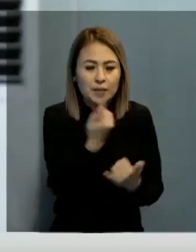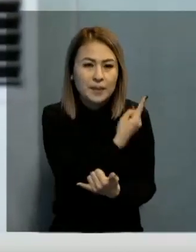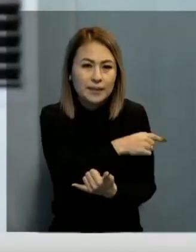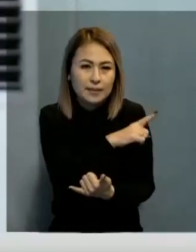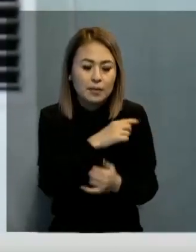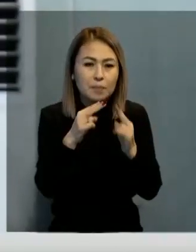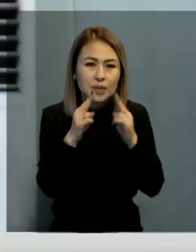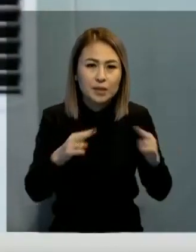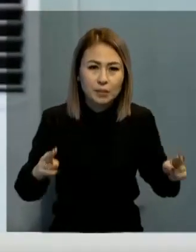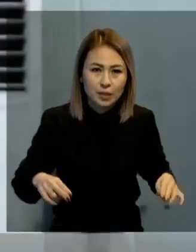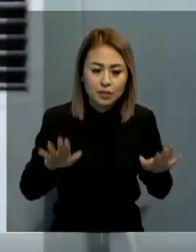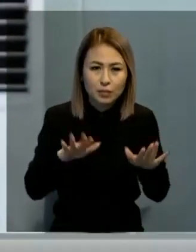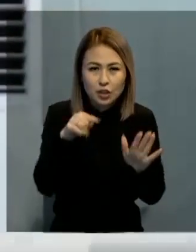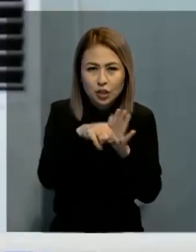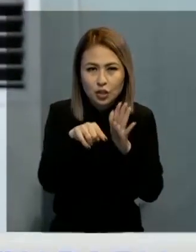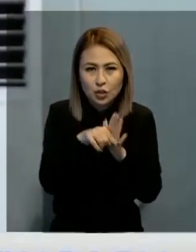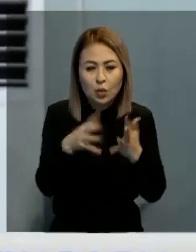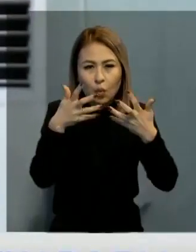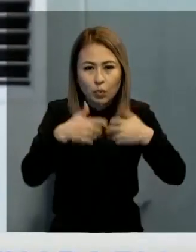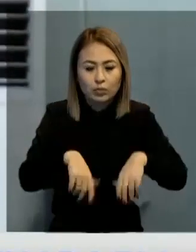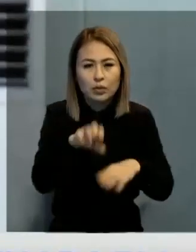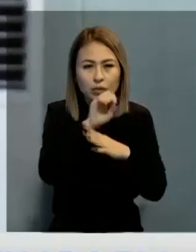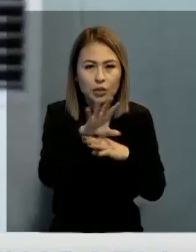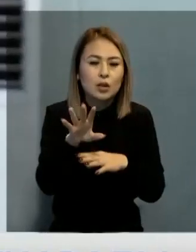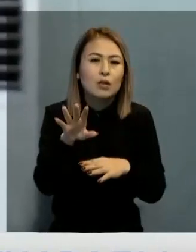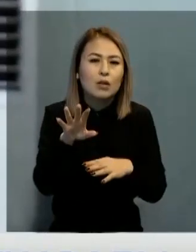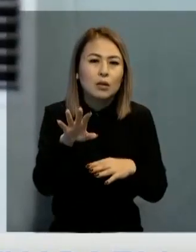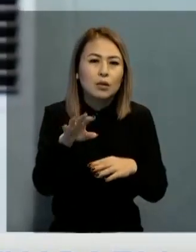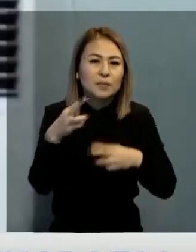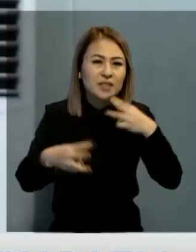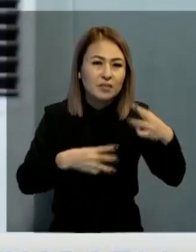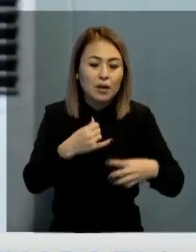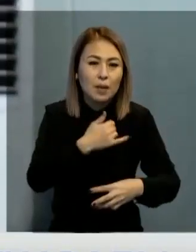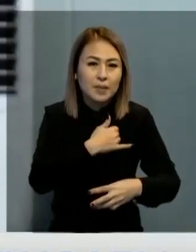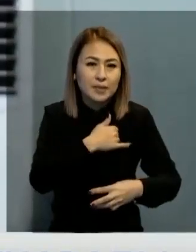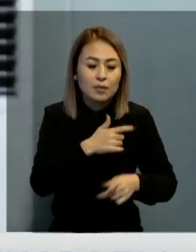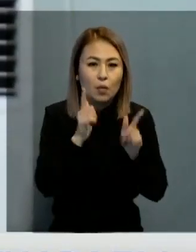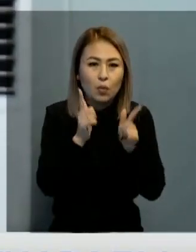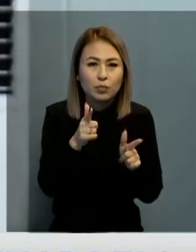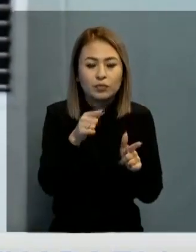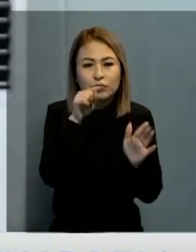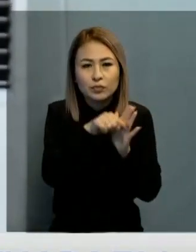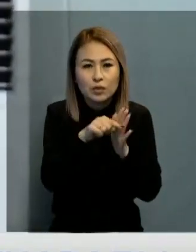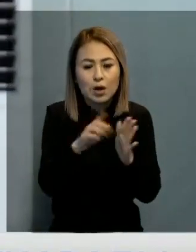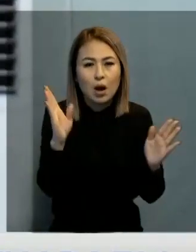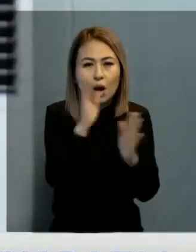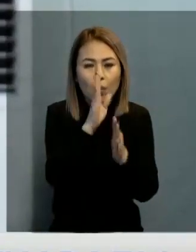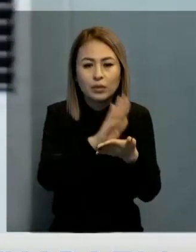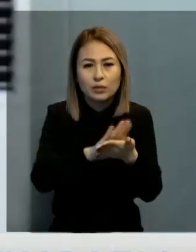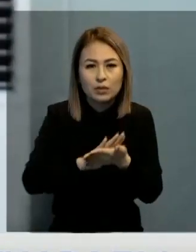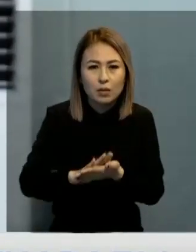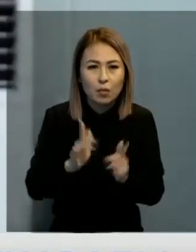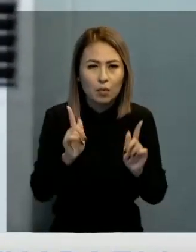Медициналық мекемелерде ғимараттың іші ультракүлгін шаммен зарарсыздандырылады. Ал біздің құлтемірміз оның ішіндегі ауаны тазалап,